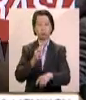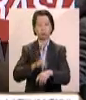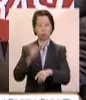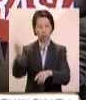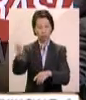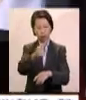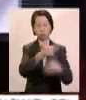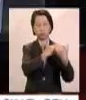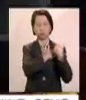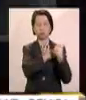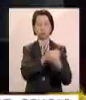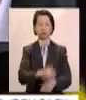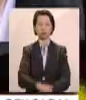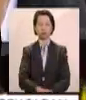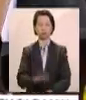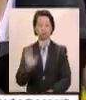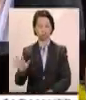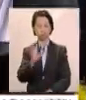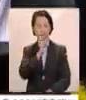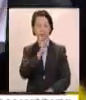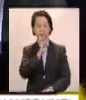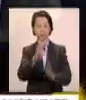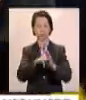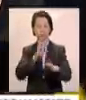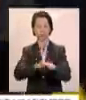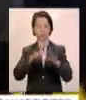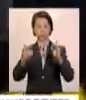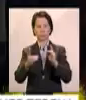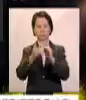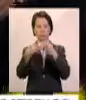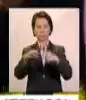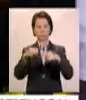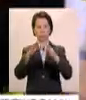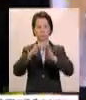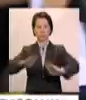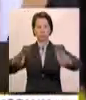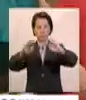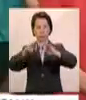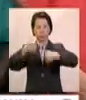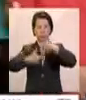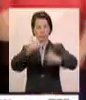peranan masing-masing. Beliau berkata demikian ketika ditemui selepas aksi final